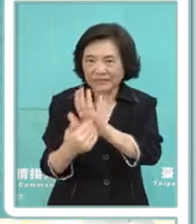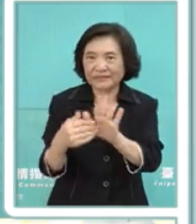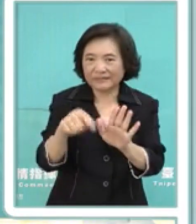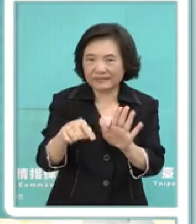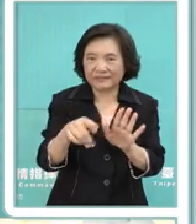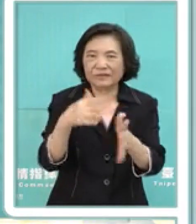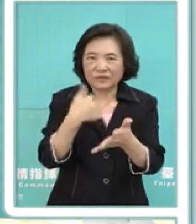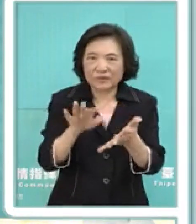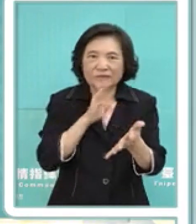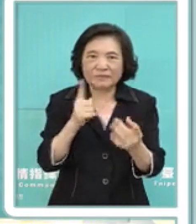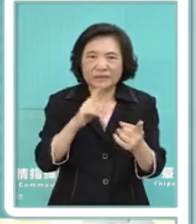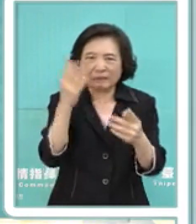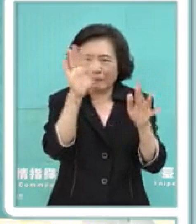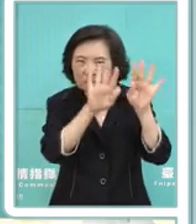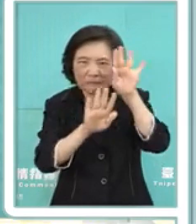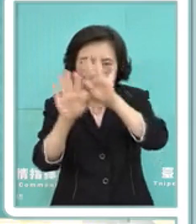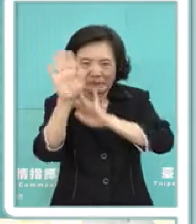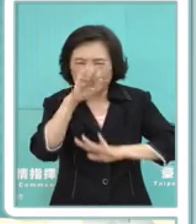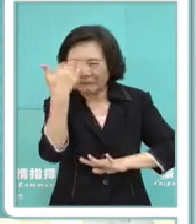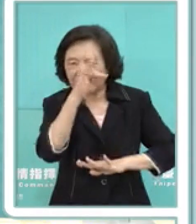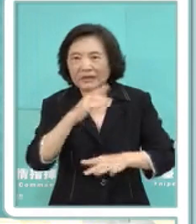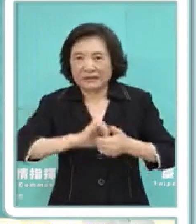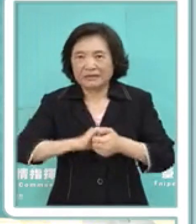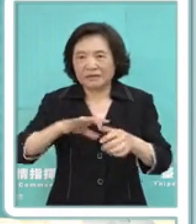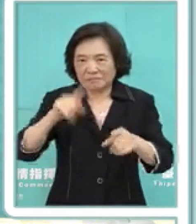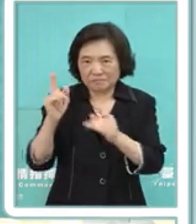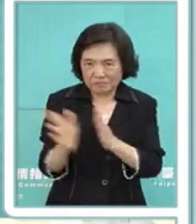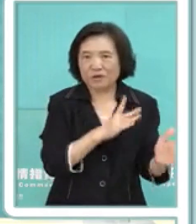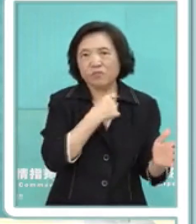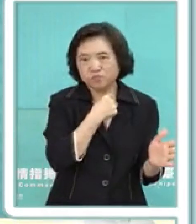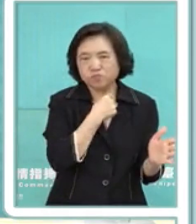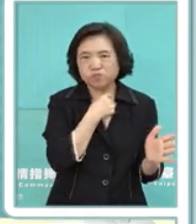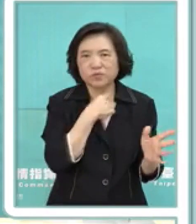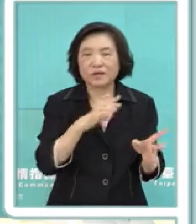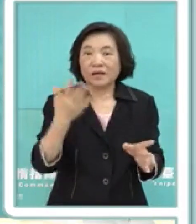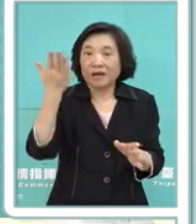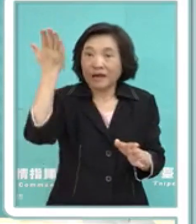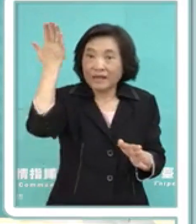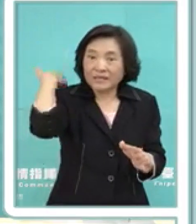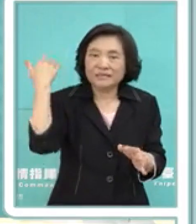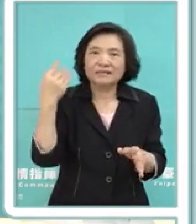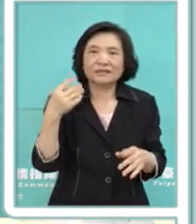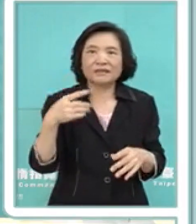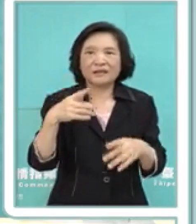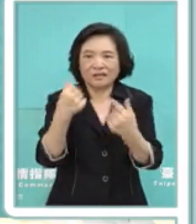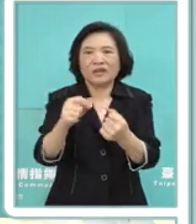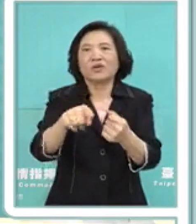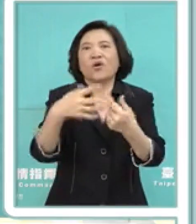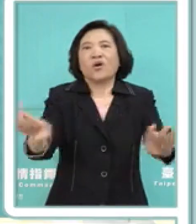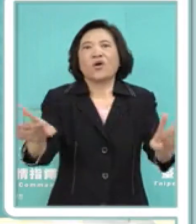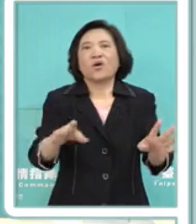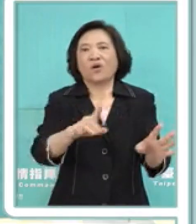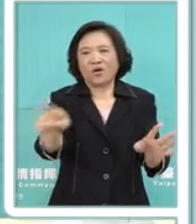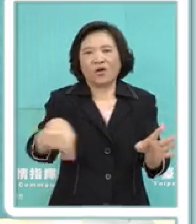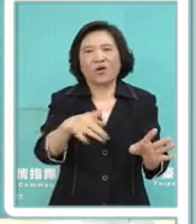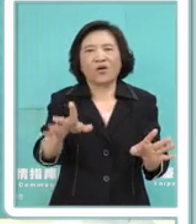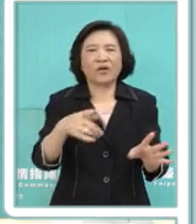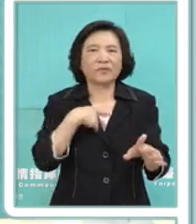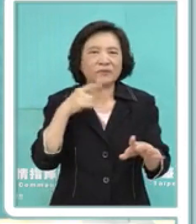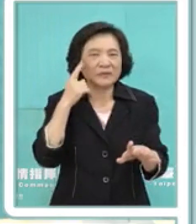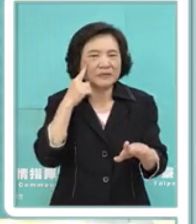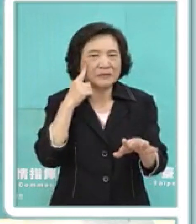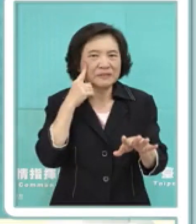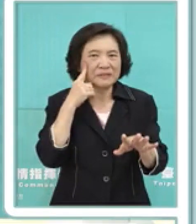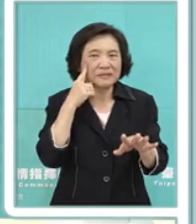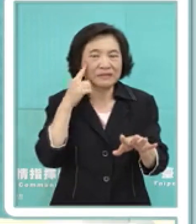是一个黑洞，这要处理。那这就过去你知道这么多年来不处理的问题，你知道在这次防疫就